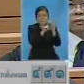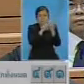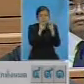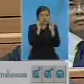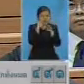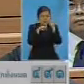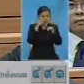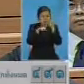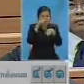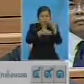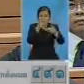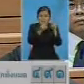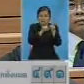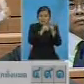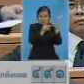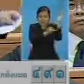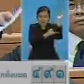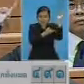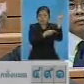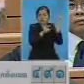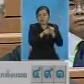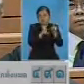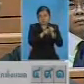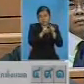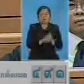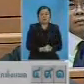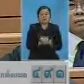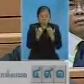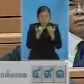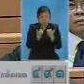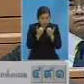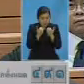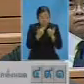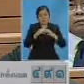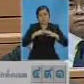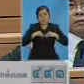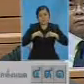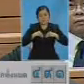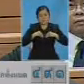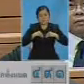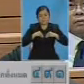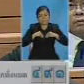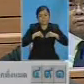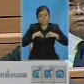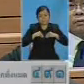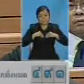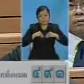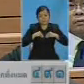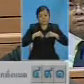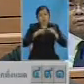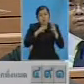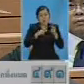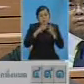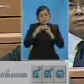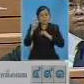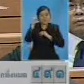งกันท่านประธานที่เคารพครับวันนี้เราต้องยอมรับว่ากรอบความคิดของท่